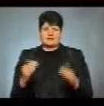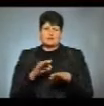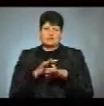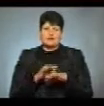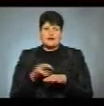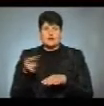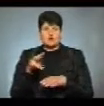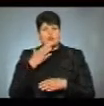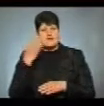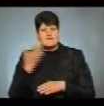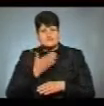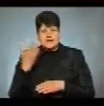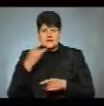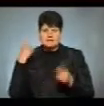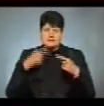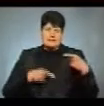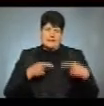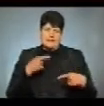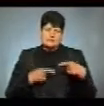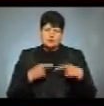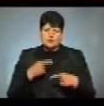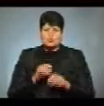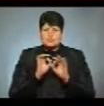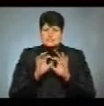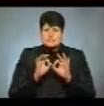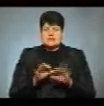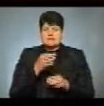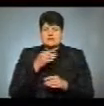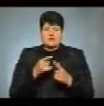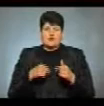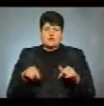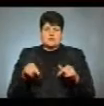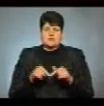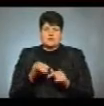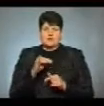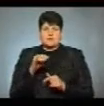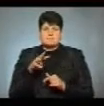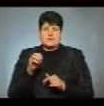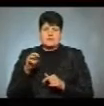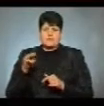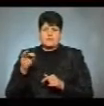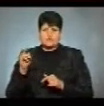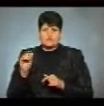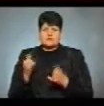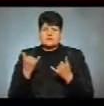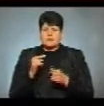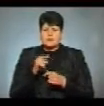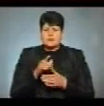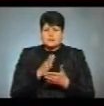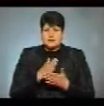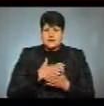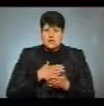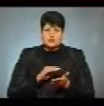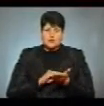літературні лекції та мистецькі дискусії, повідомив організатор фестивалю Юрій Матевущук. Зараз на фестивалі перебуває наш